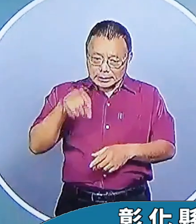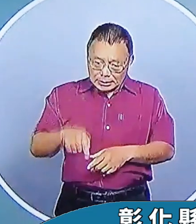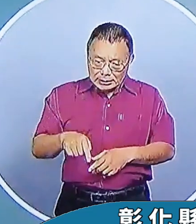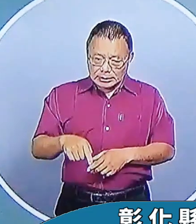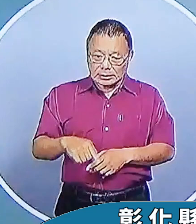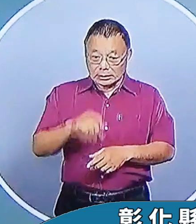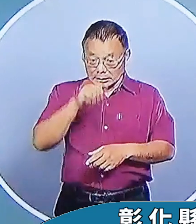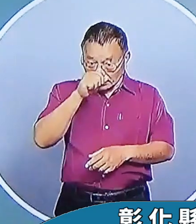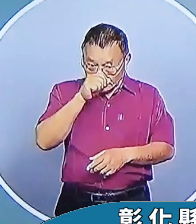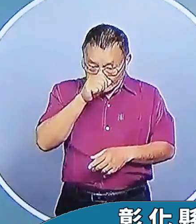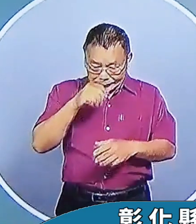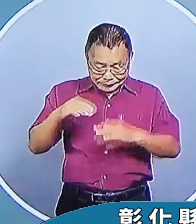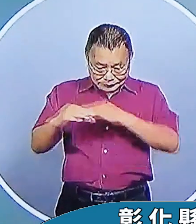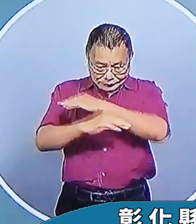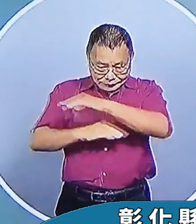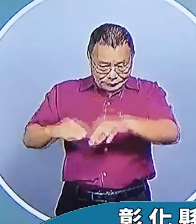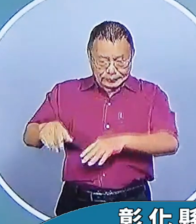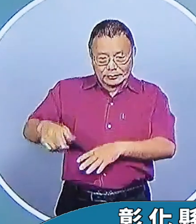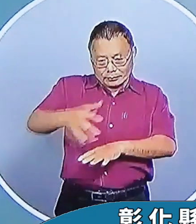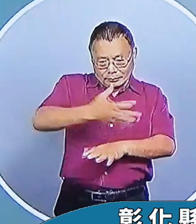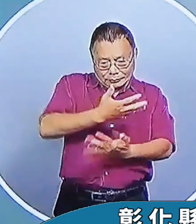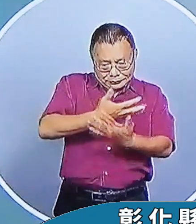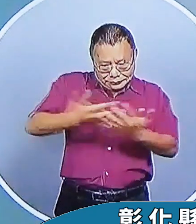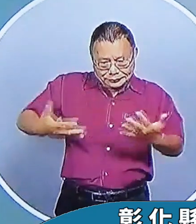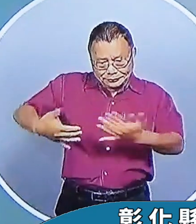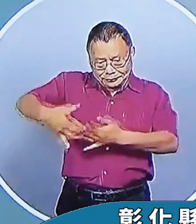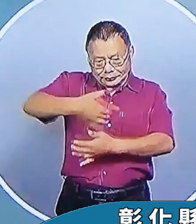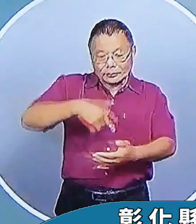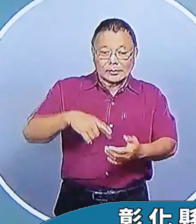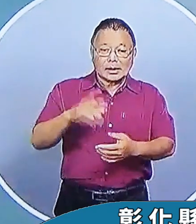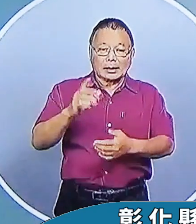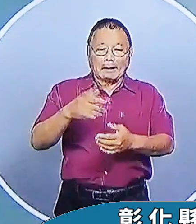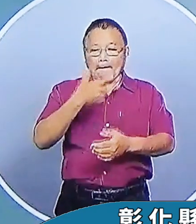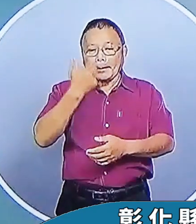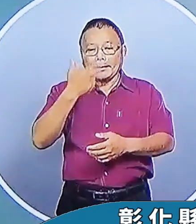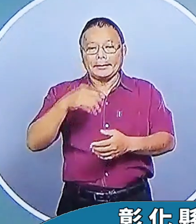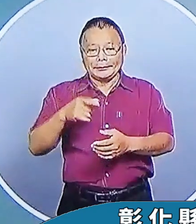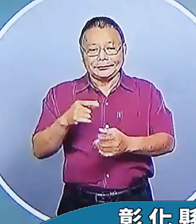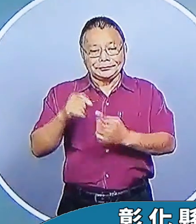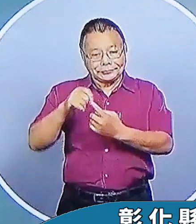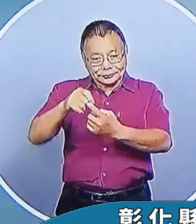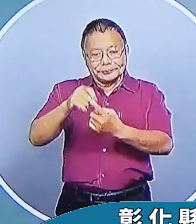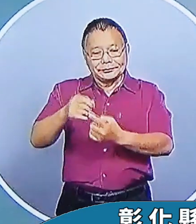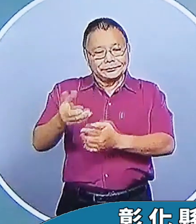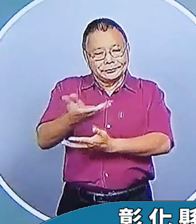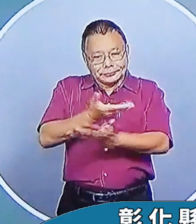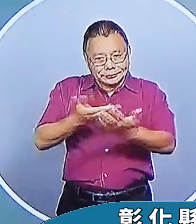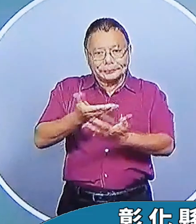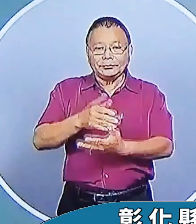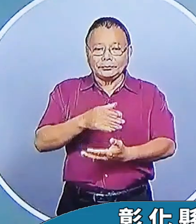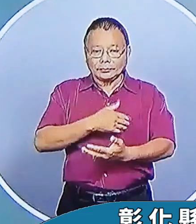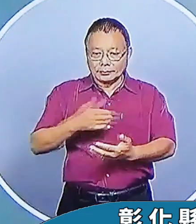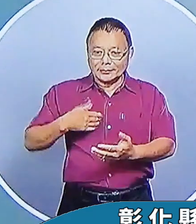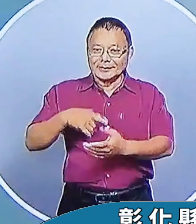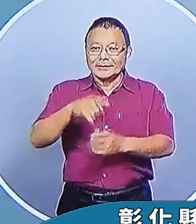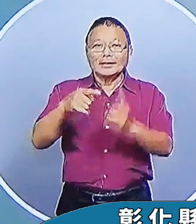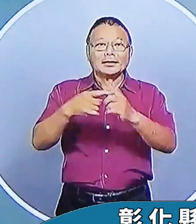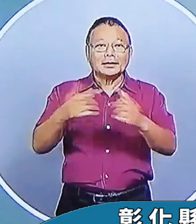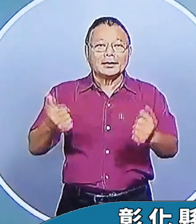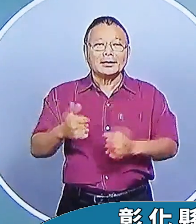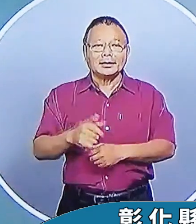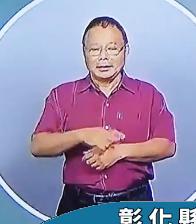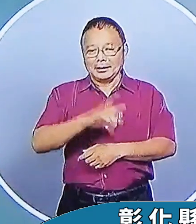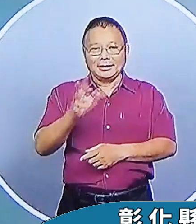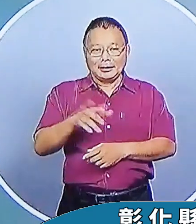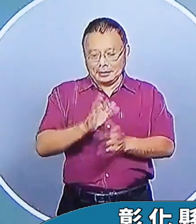讲有一个好的这个交通运输网，第一，咱就是爱有便利的哦公共运输，爱护咱所有的百姓，爱